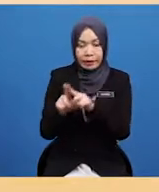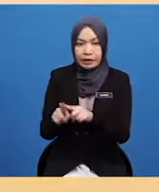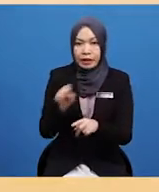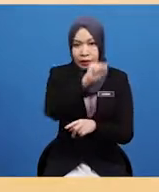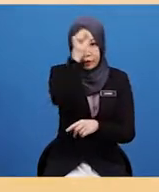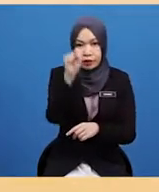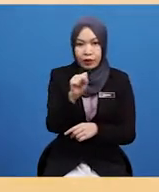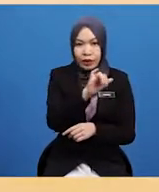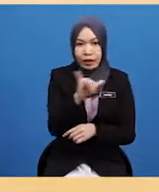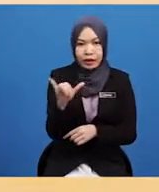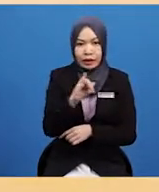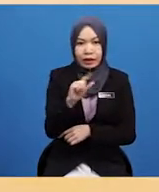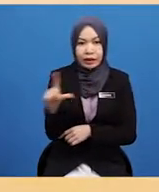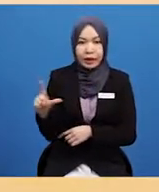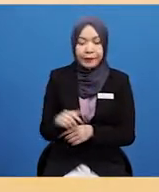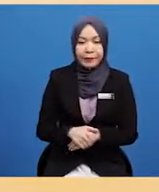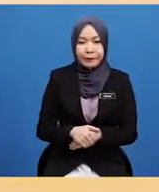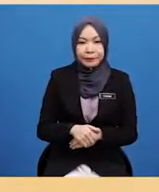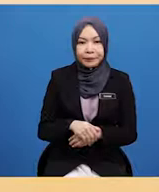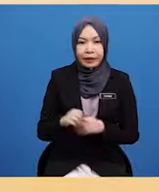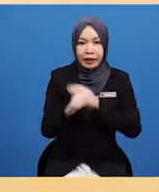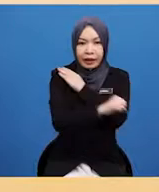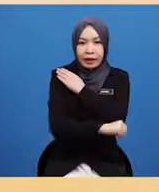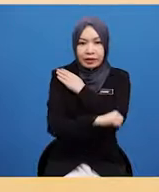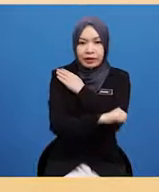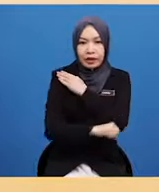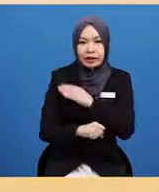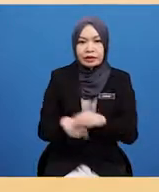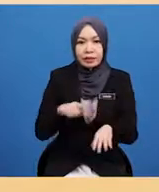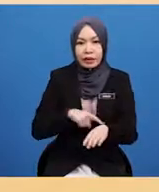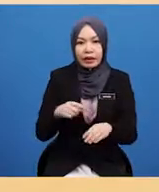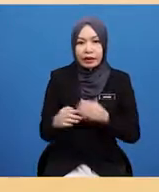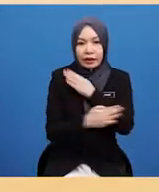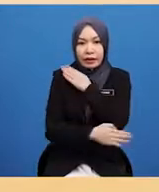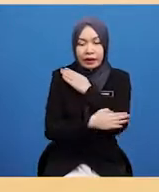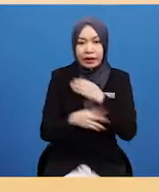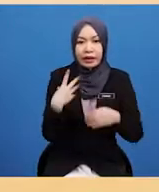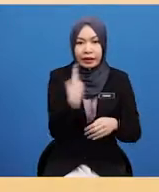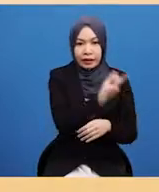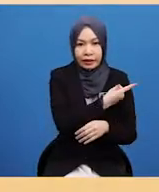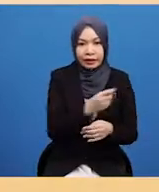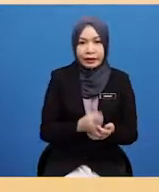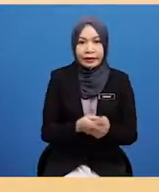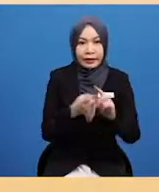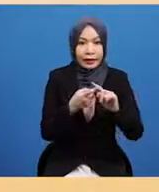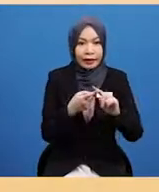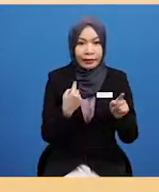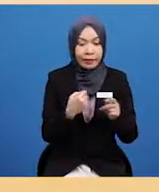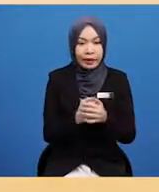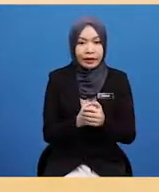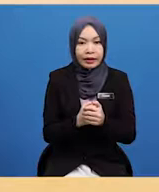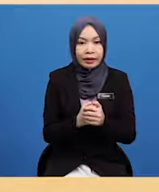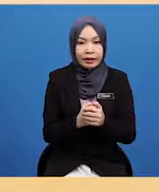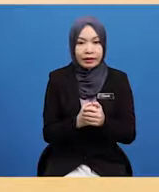ialah, nasionalisme di negara kita sebelum Perang Dunia Kedua tercetus daripada gerakan